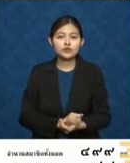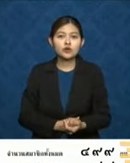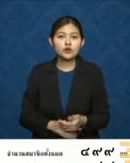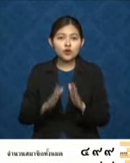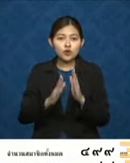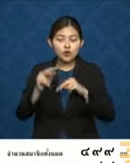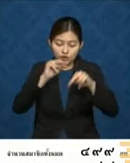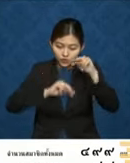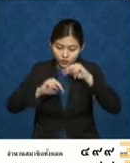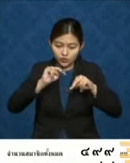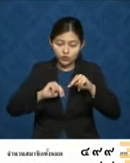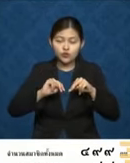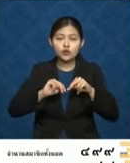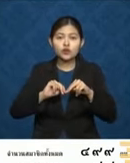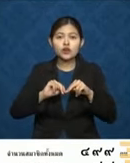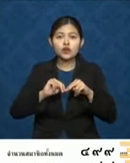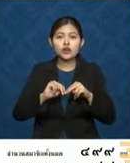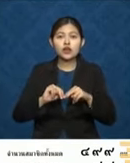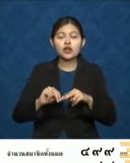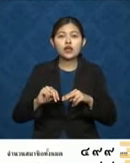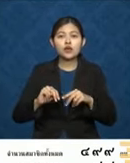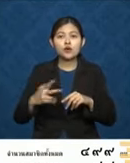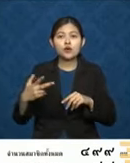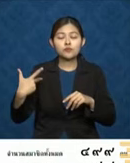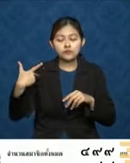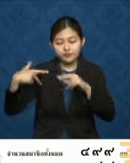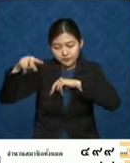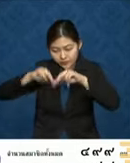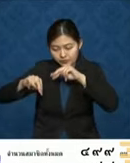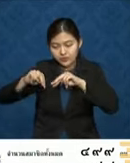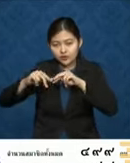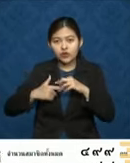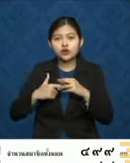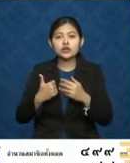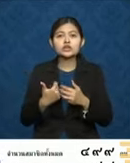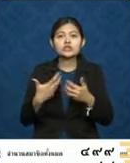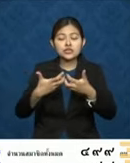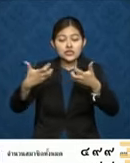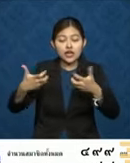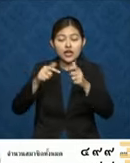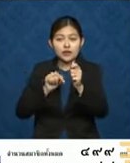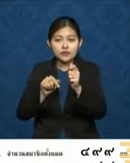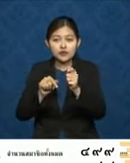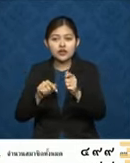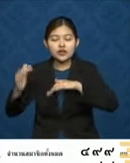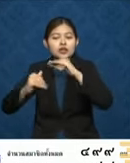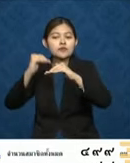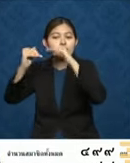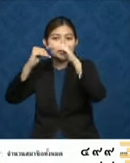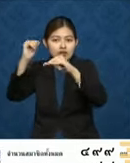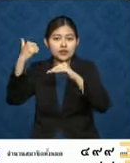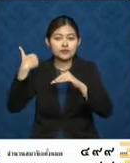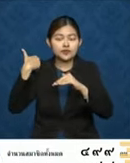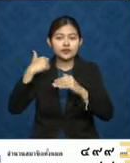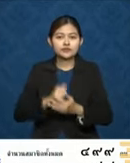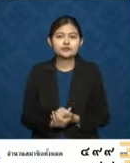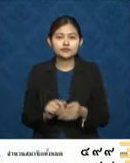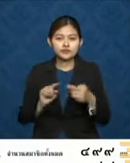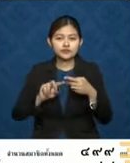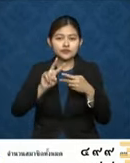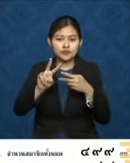ก็คือกรมการปกครองกระทรวงหาดไทยครับอันนี้พี่น้องอยากแยกอำเภอเพื่อการพัฒนาครับท่านประธานครับเรื่องที่